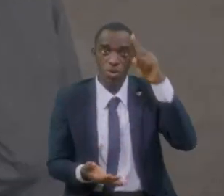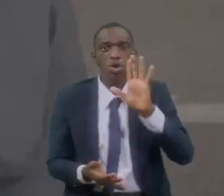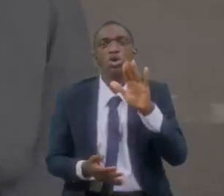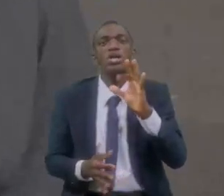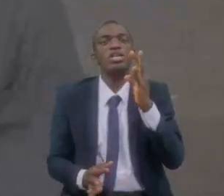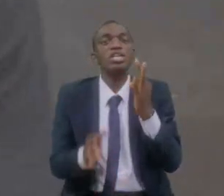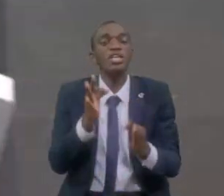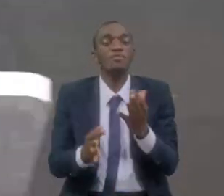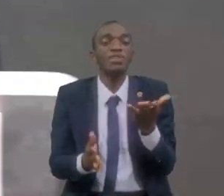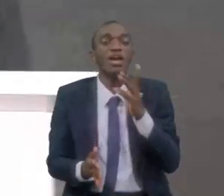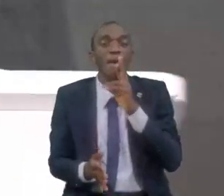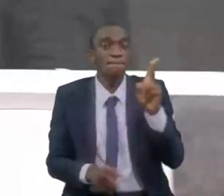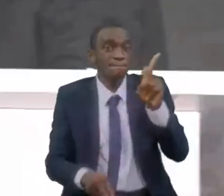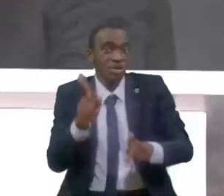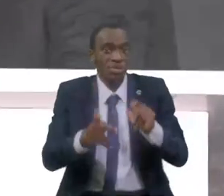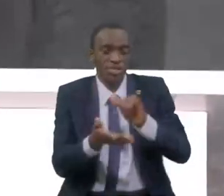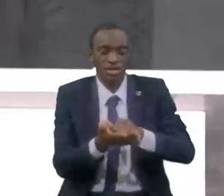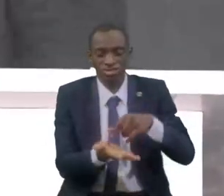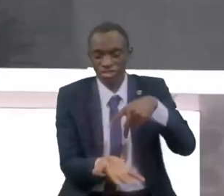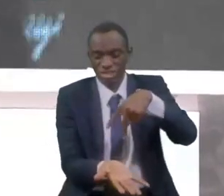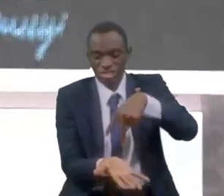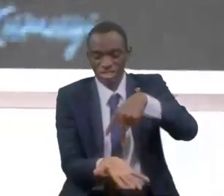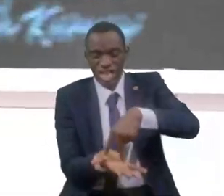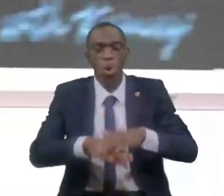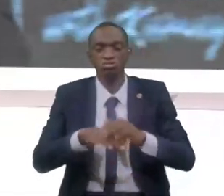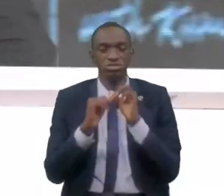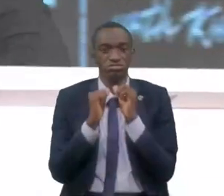S'il y a des gens qui ne tiennent pour rien,